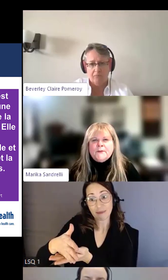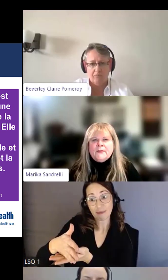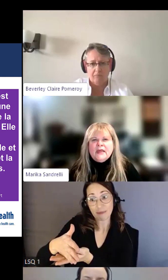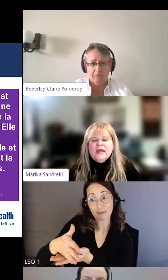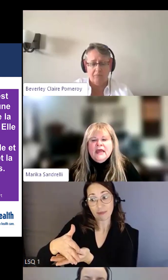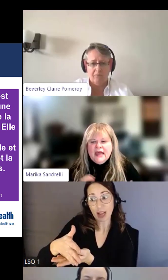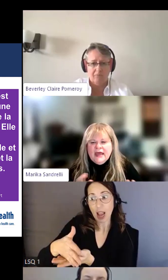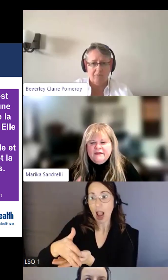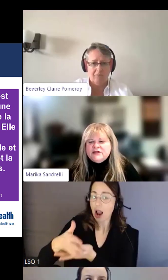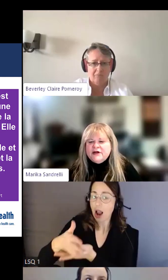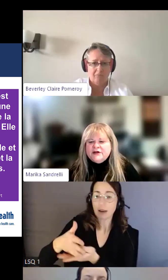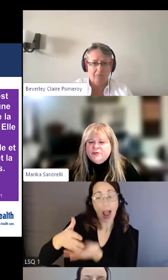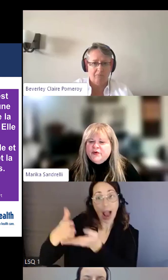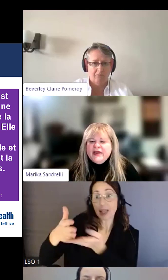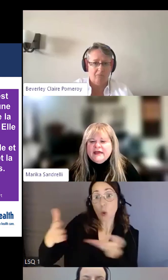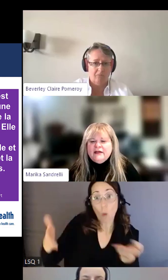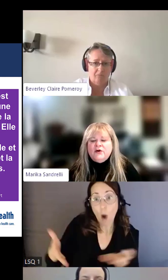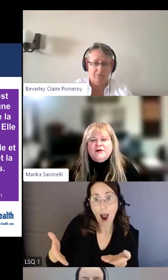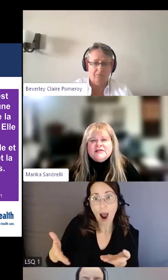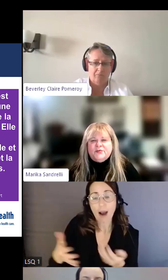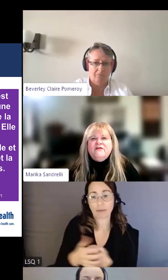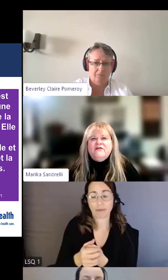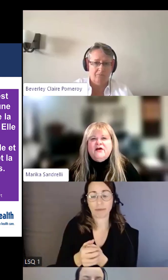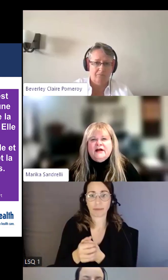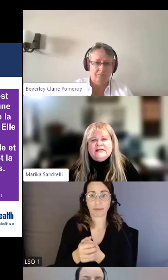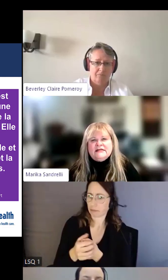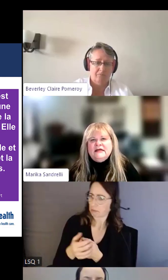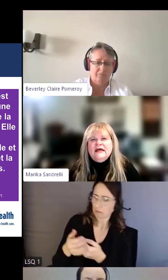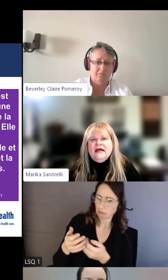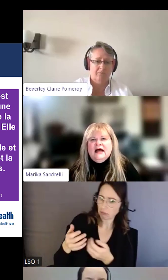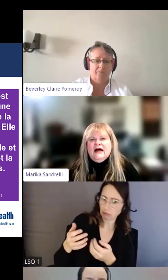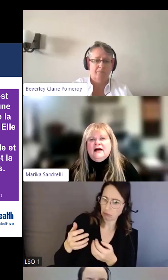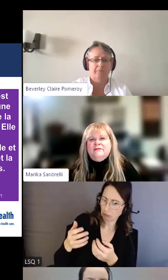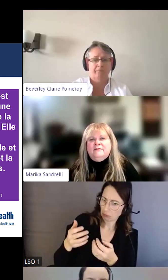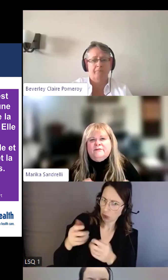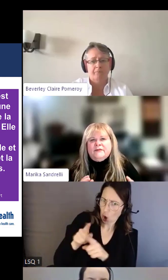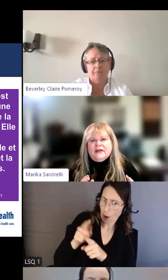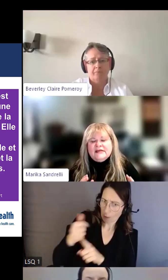capitaliser sur leurs propres ressources pour minimiser justement les effets des traumatismes.